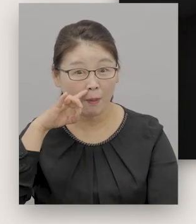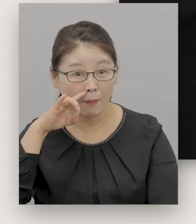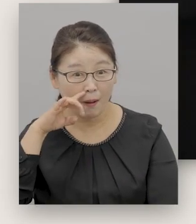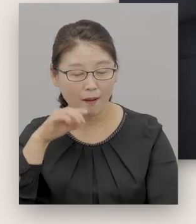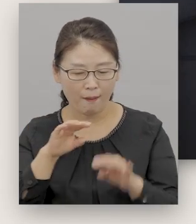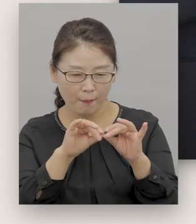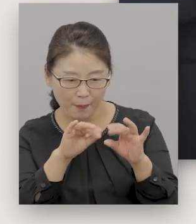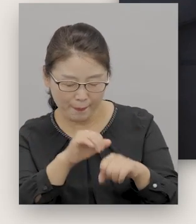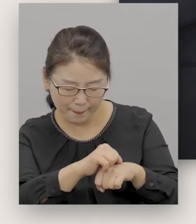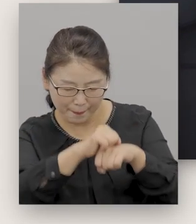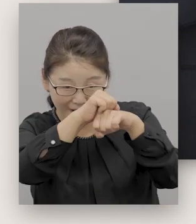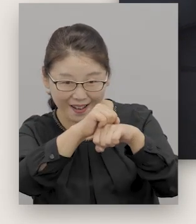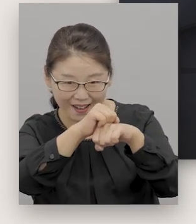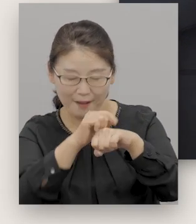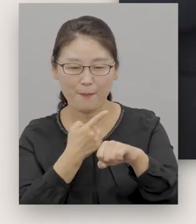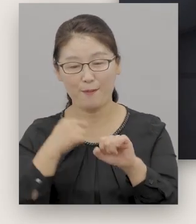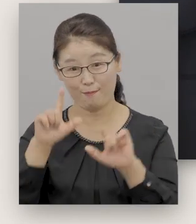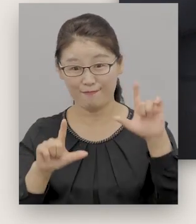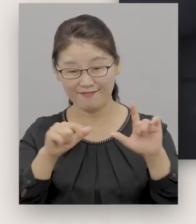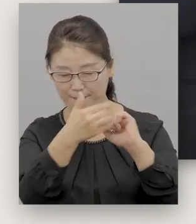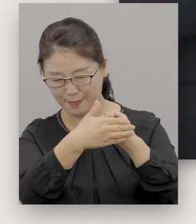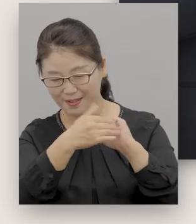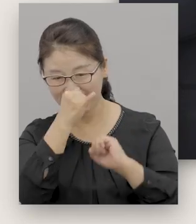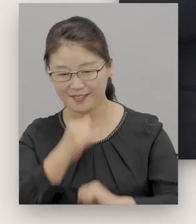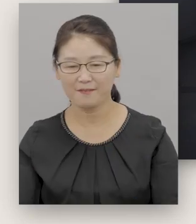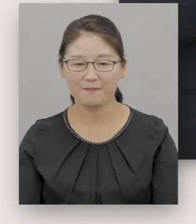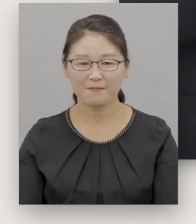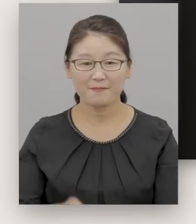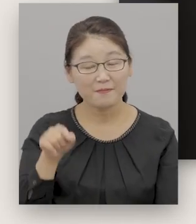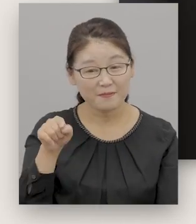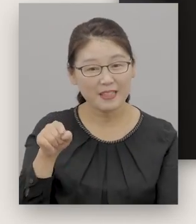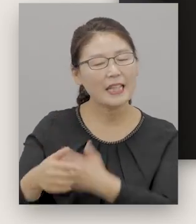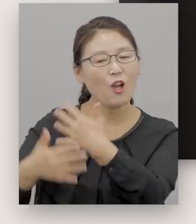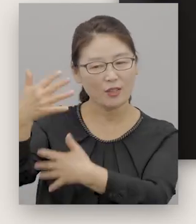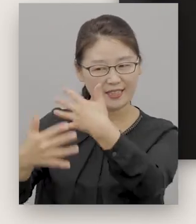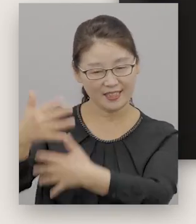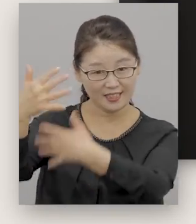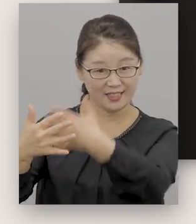여기 이렇게 있습니다. 여기 보시는 것은 이제 아네믹 시네마라는 작업인데요.